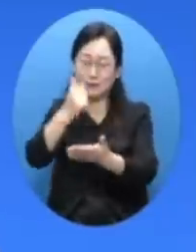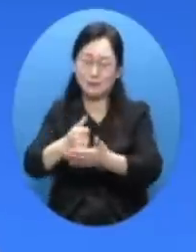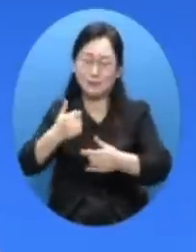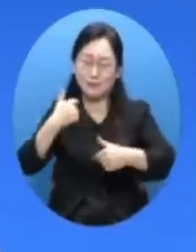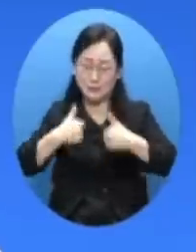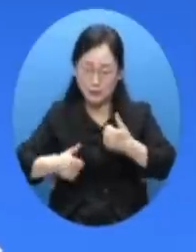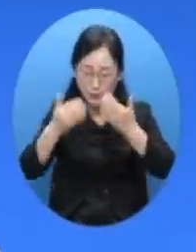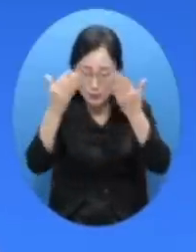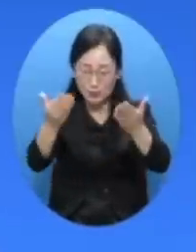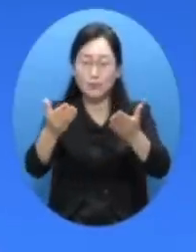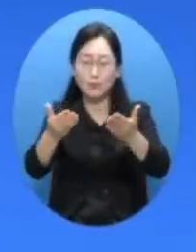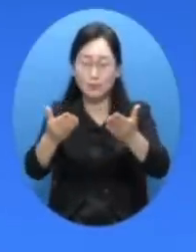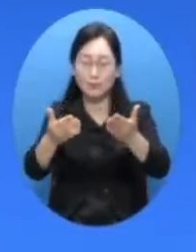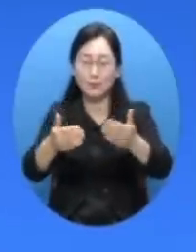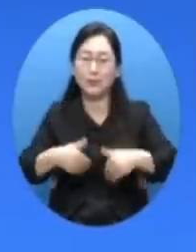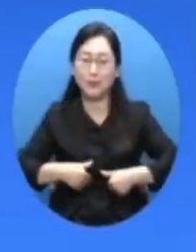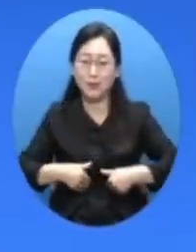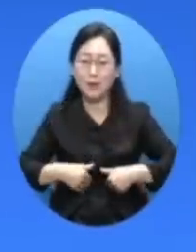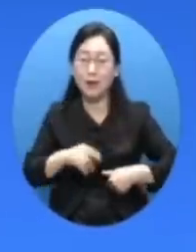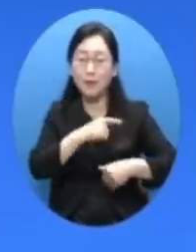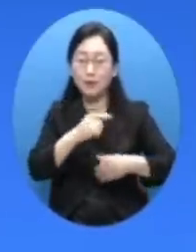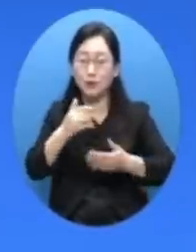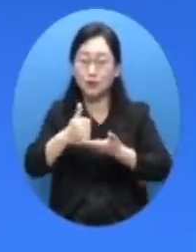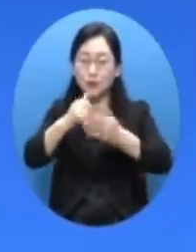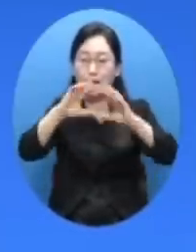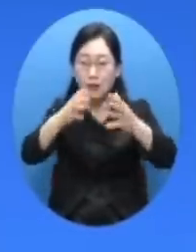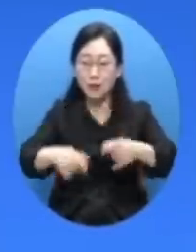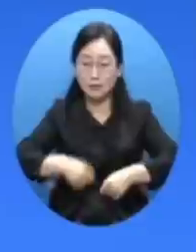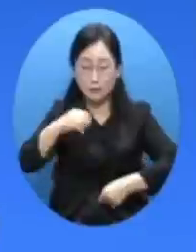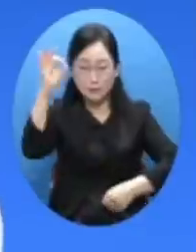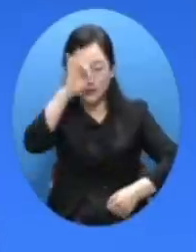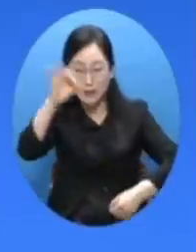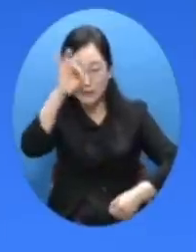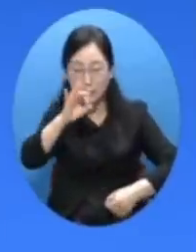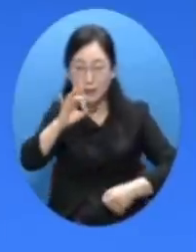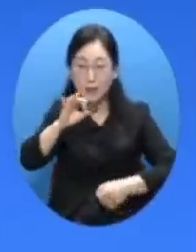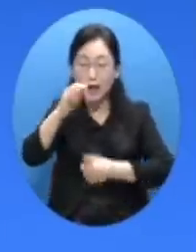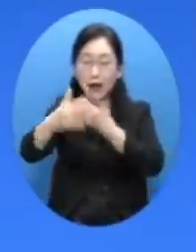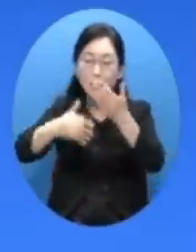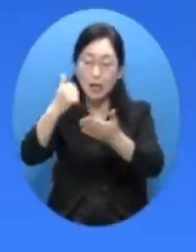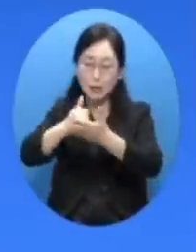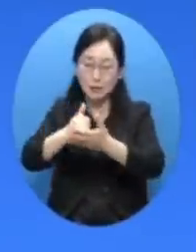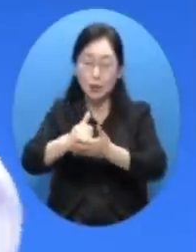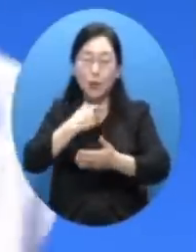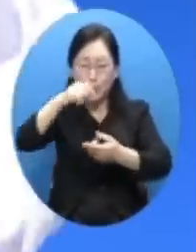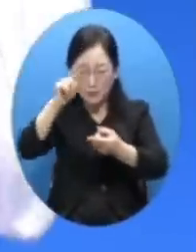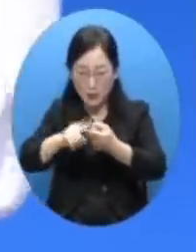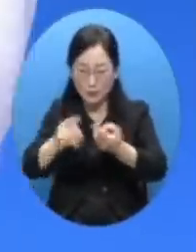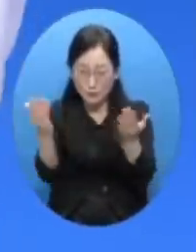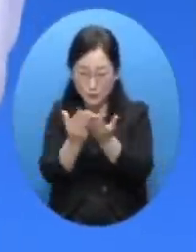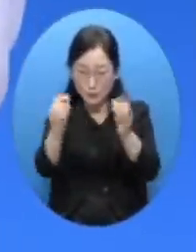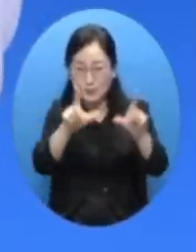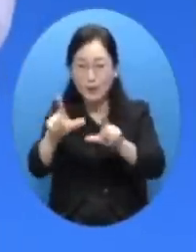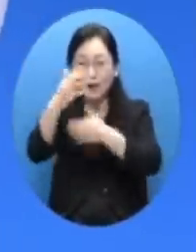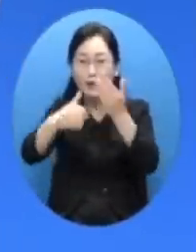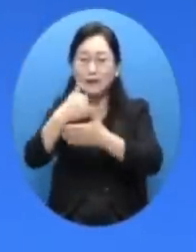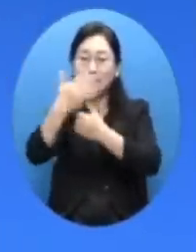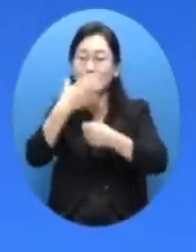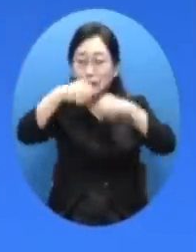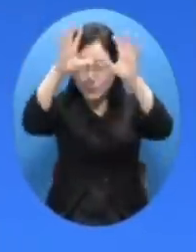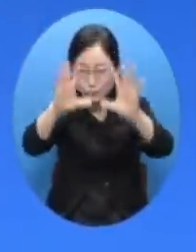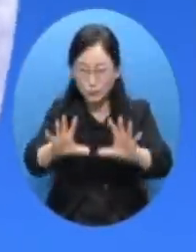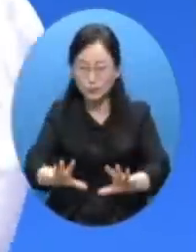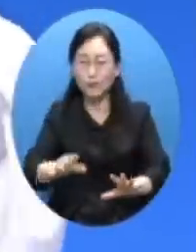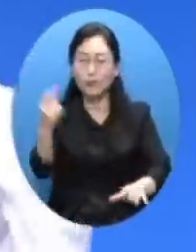기쁘시게 하는 것입니다. 먼저 그의 나라와 그 의를 구하는 하나님의 기쁘지 않은 삶을 살아가면 하나님의 은혜와 축복이 우리에게 쏟아